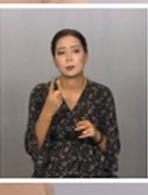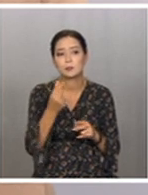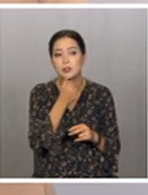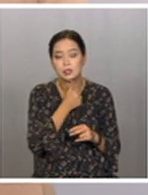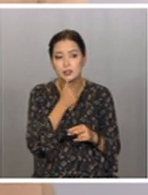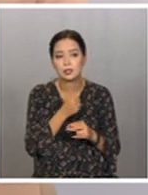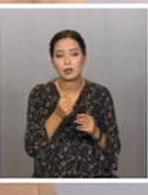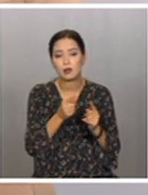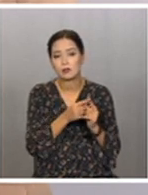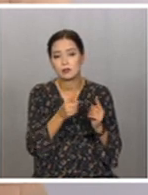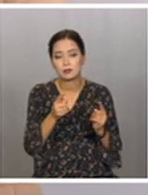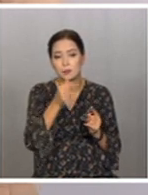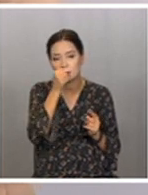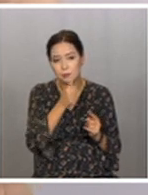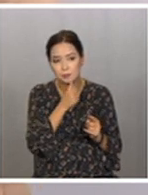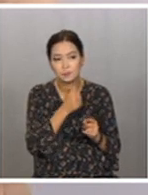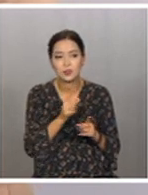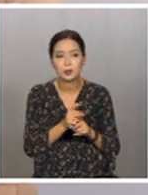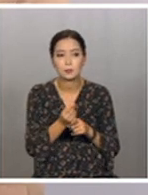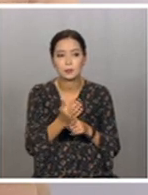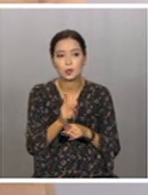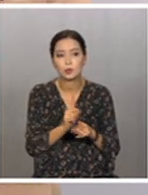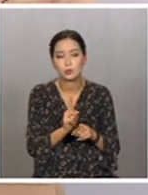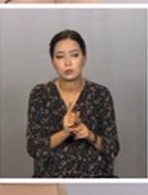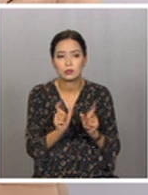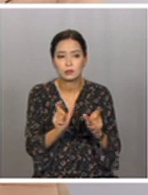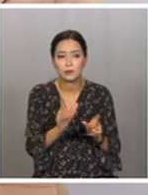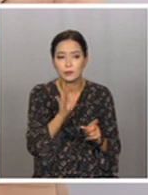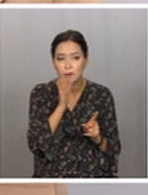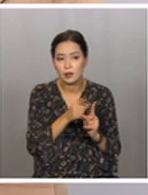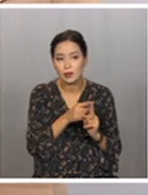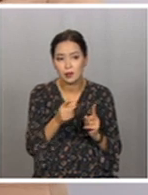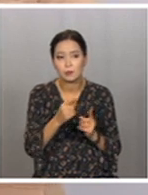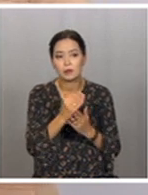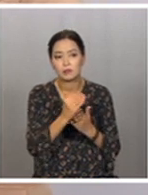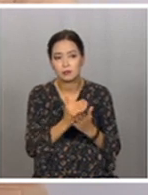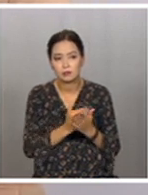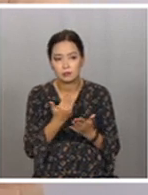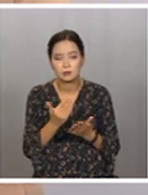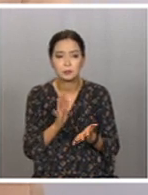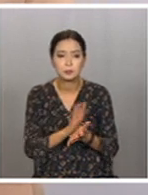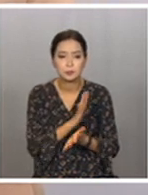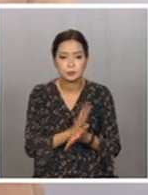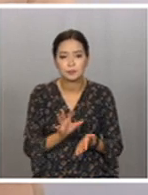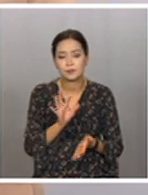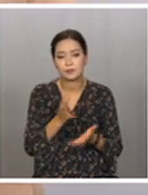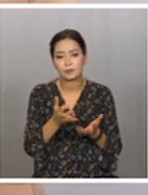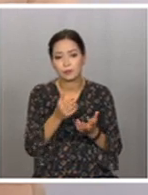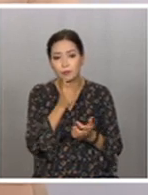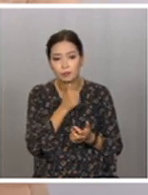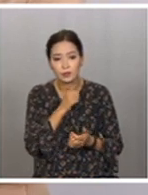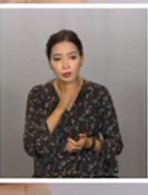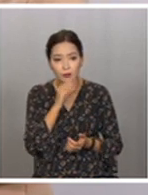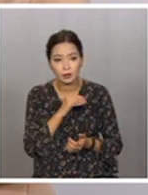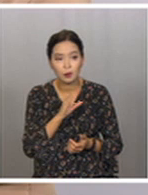дейін бірнеше мүмкіндіктері шектеулі бағдарламалық өнімнің демонстрациялық нұсқасын тегін алады.